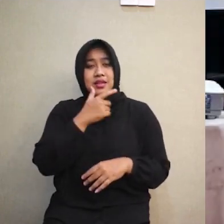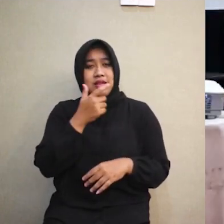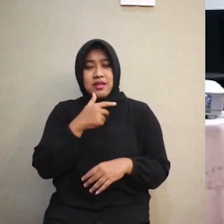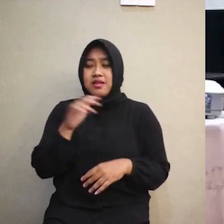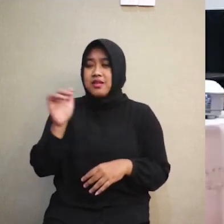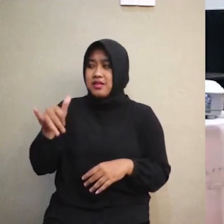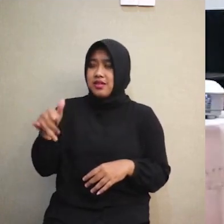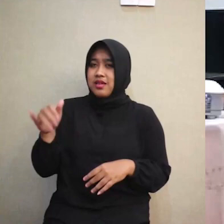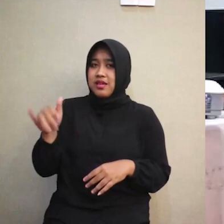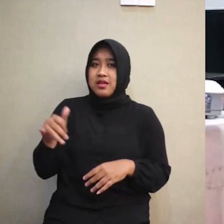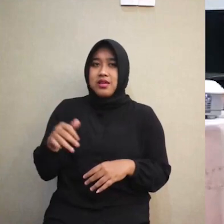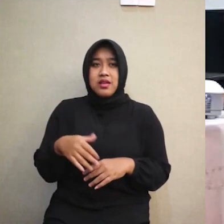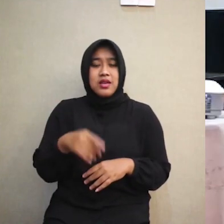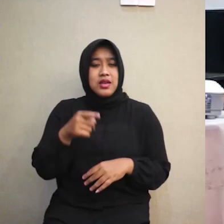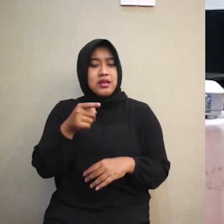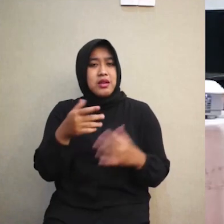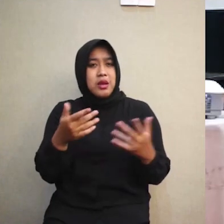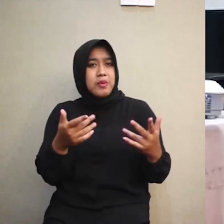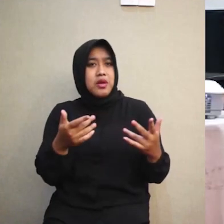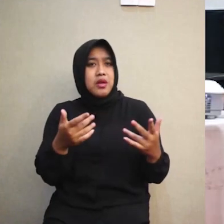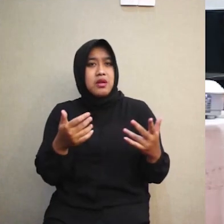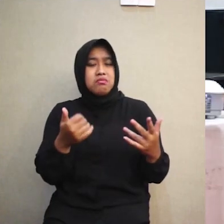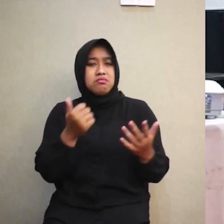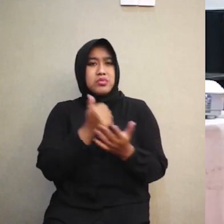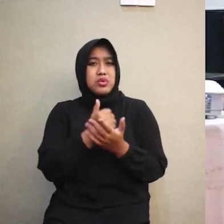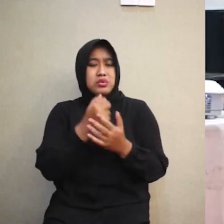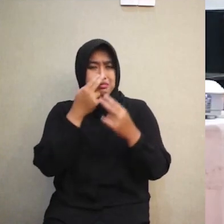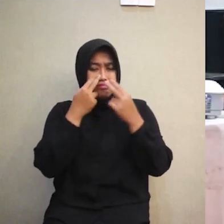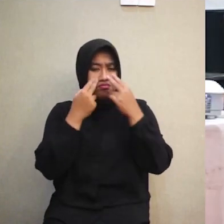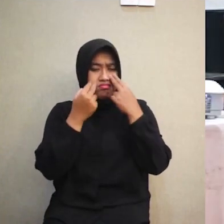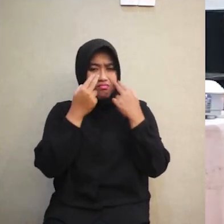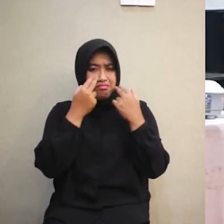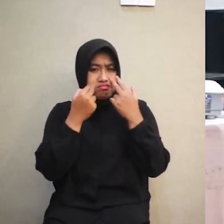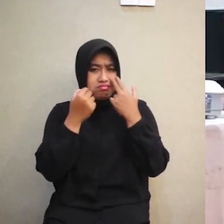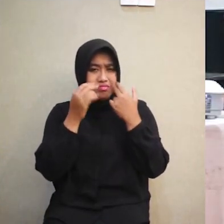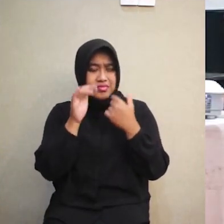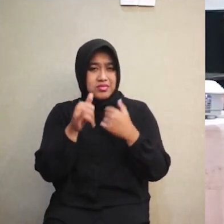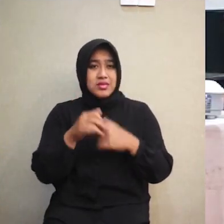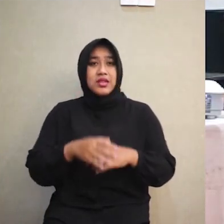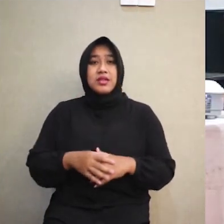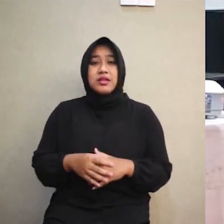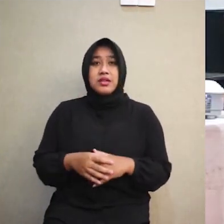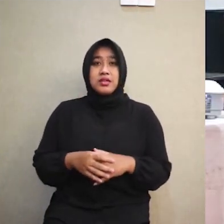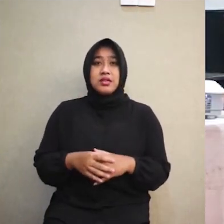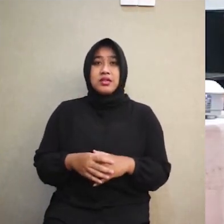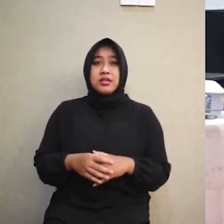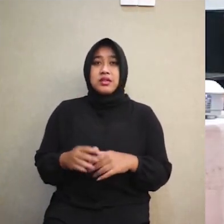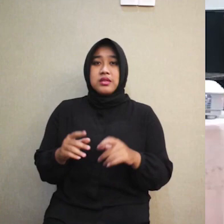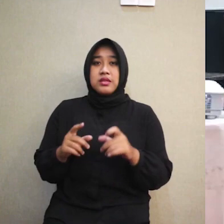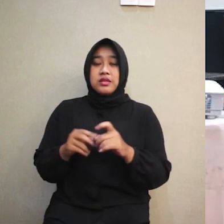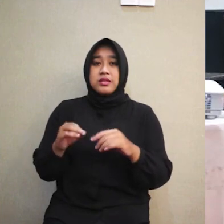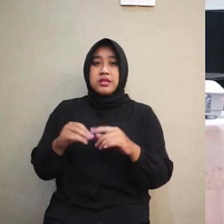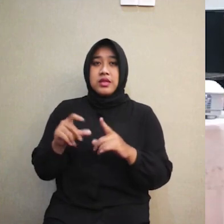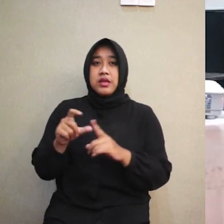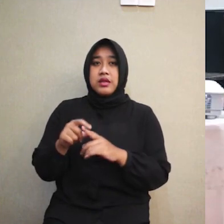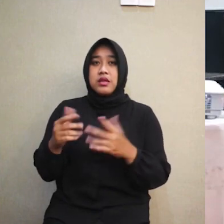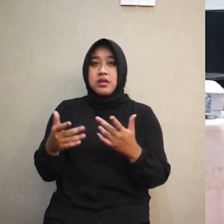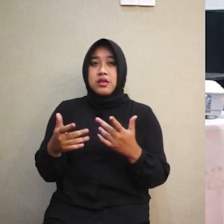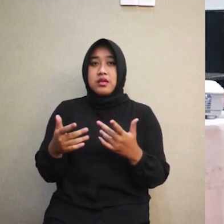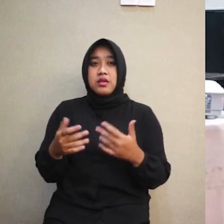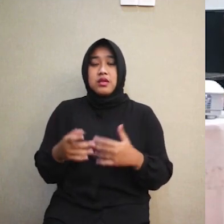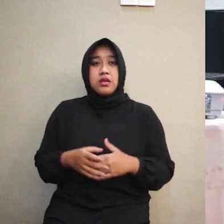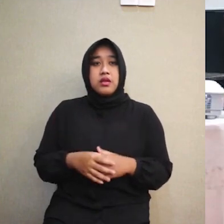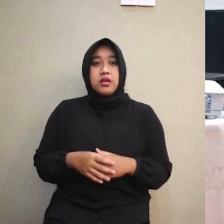kan Nah ini nah ini ini ini sedih banget nih Mas apa namanya Mas Said ini apa namanya